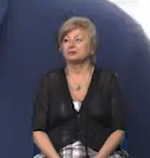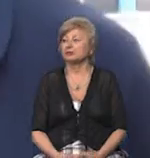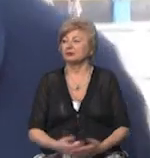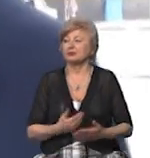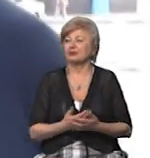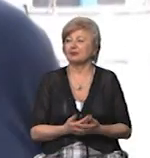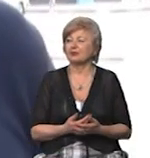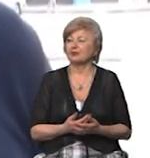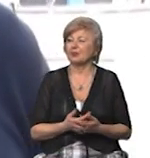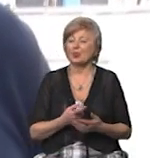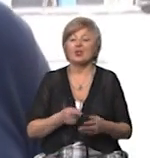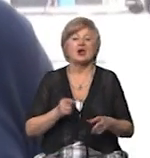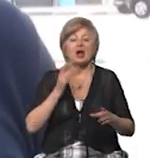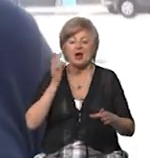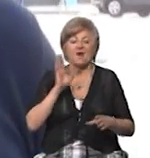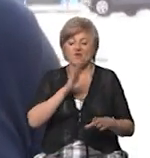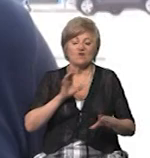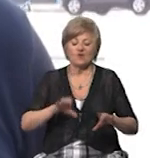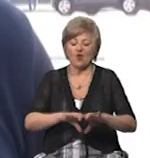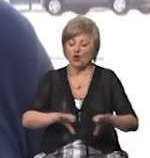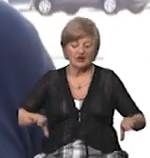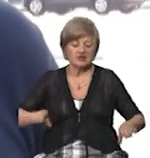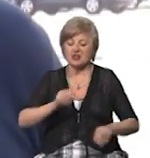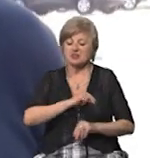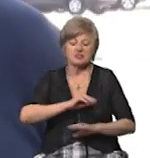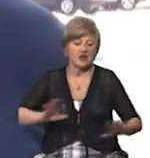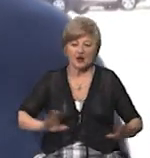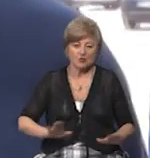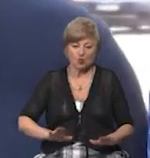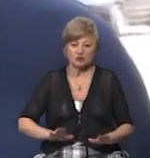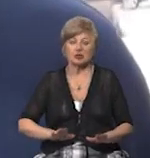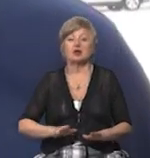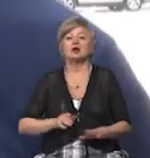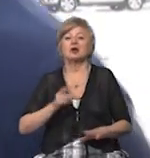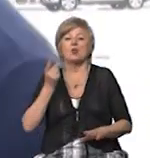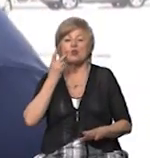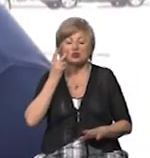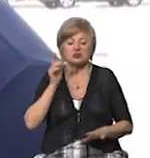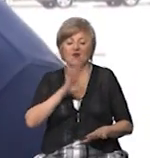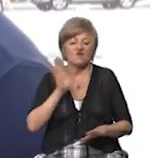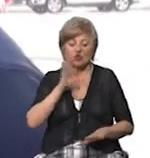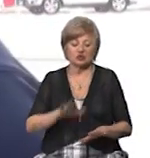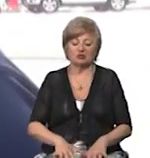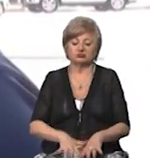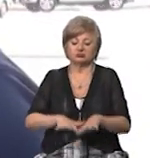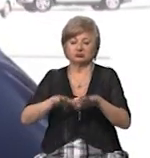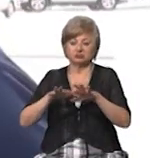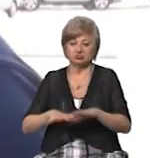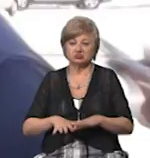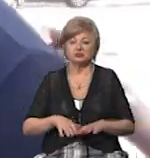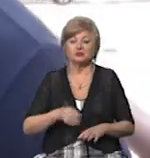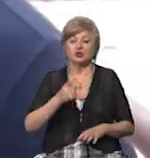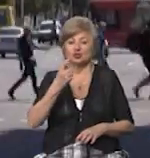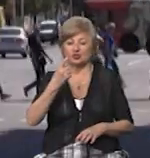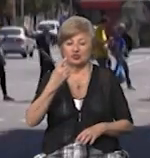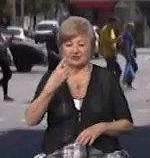Провал, каналізація не працює. Провал, каналізація не працює. Постійно йде підтоплення. Провал в районі 220-го